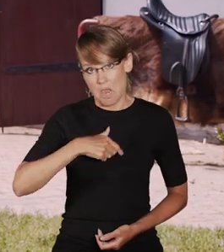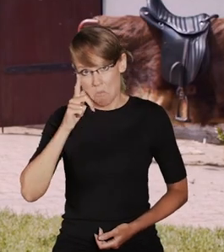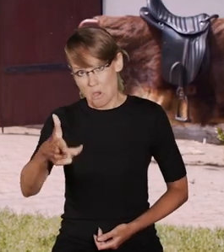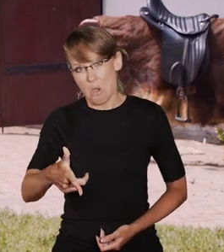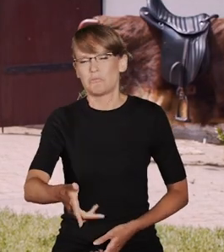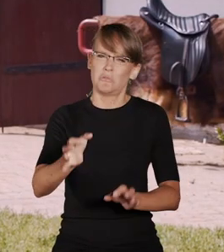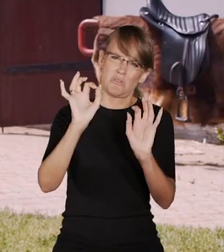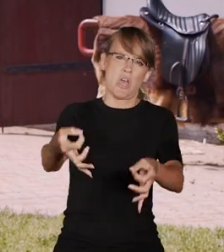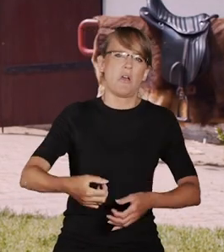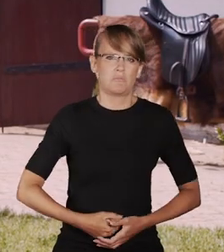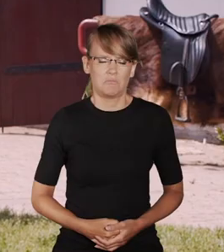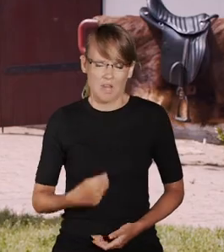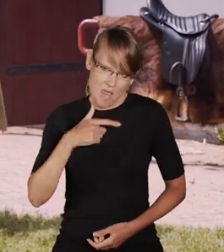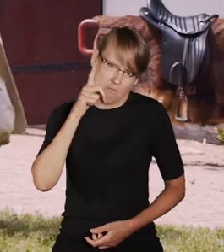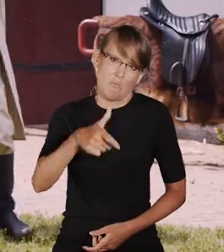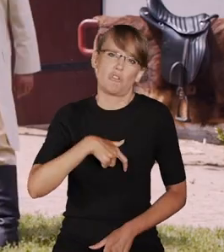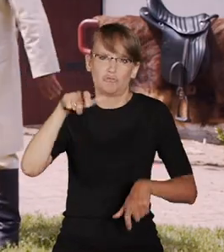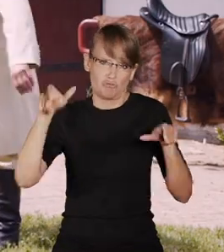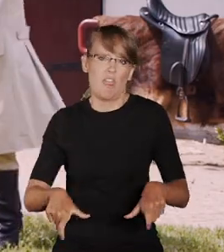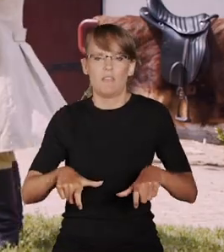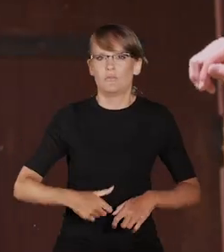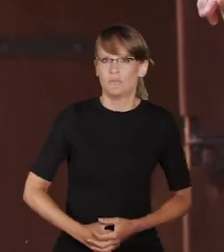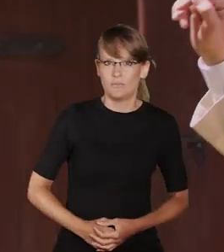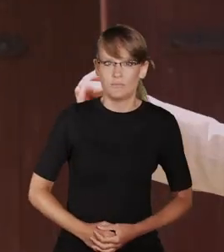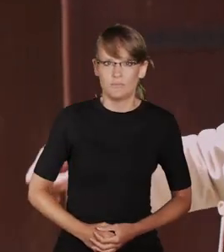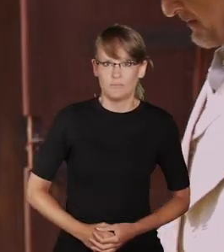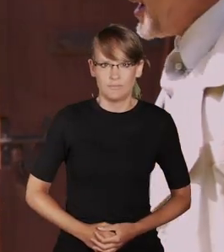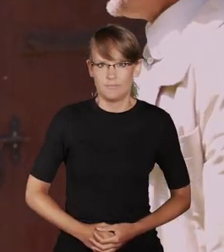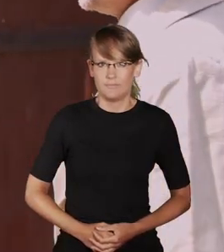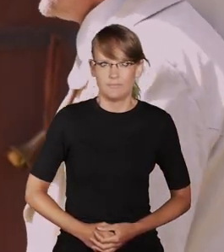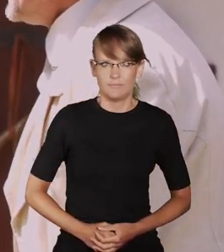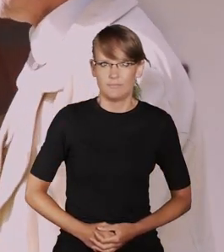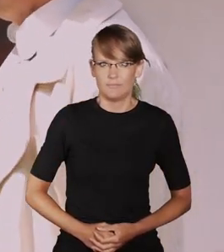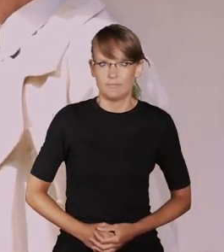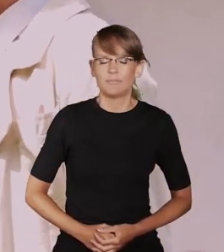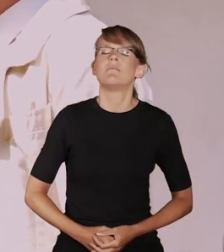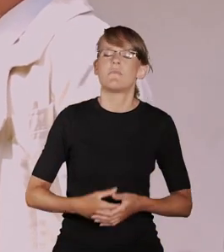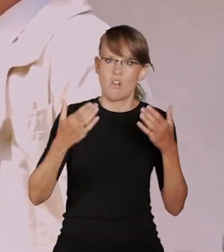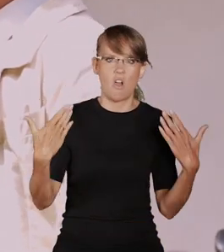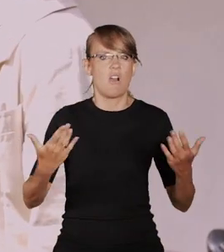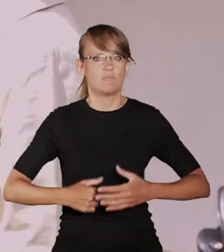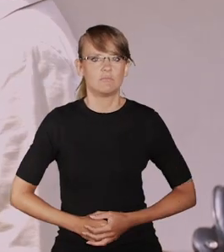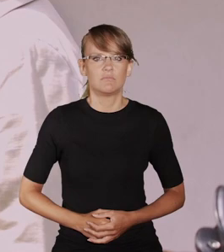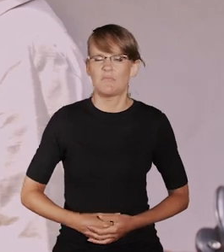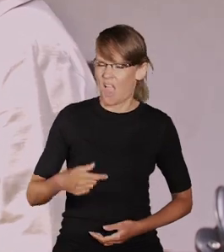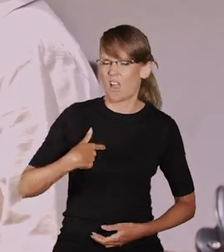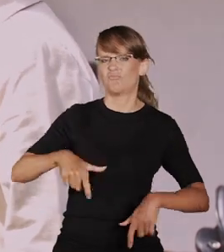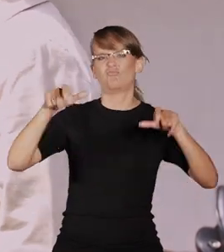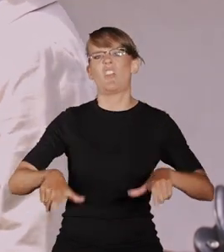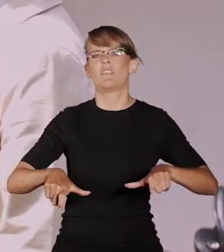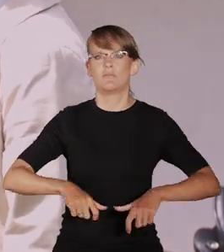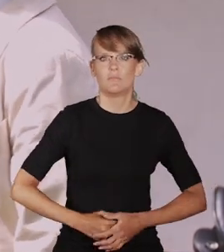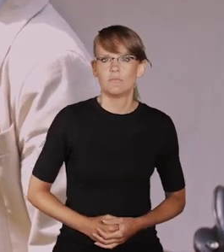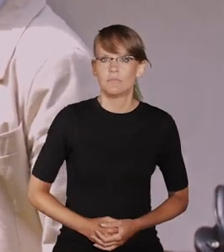W takim razie zostaję tutaj. I będę siedział, dopóki nie otrzymam. Zapłaci mi pani pojutrze?